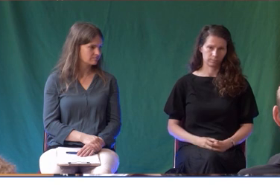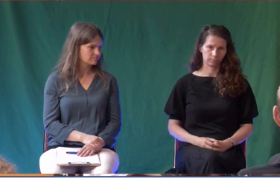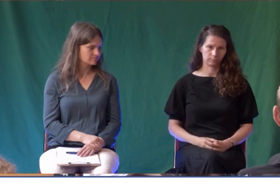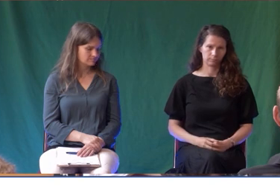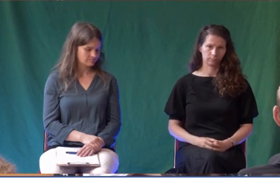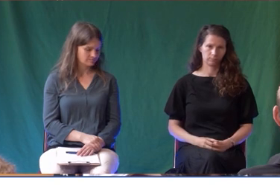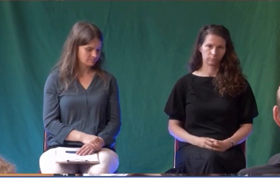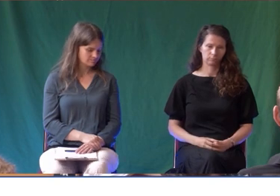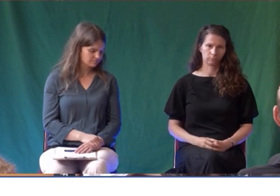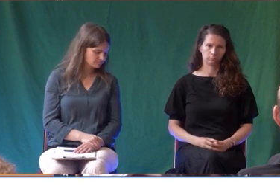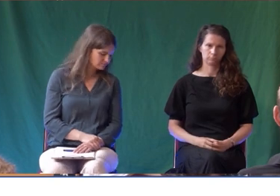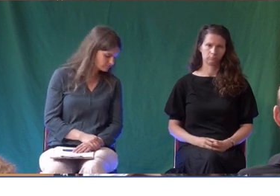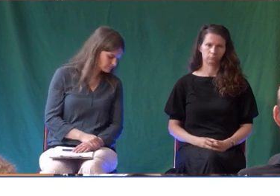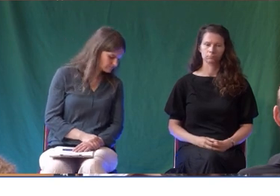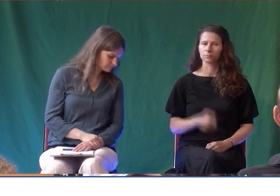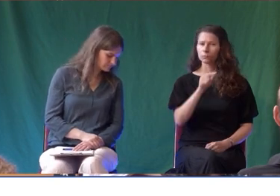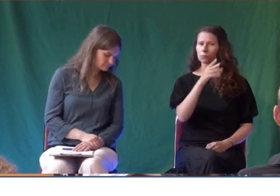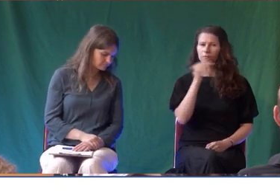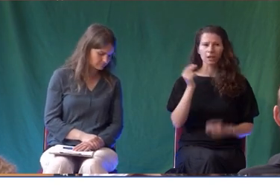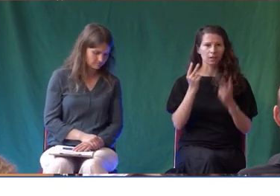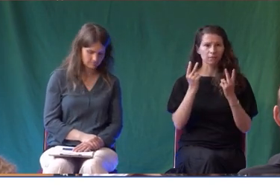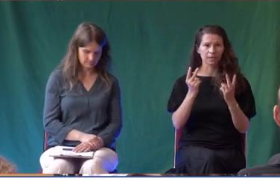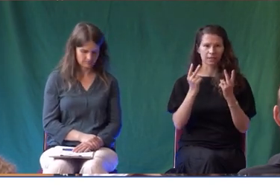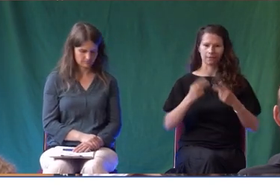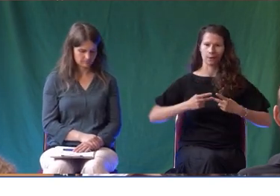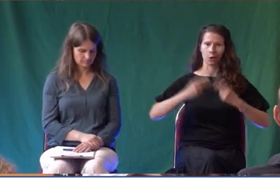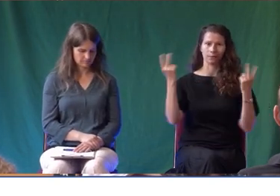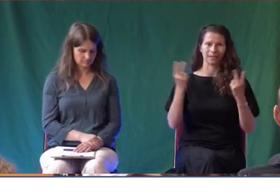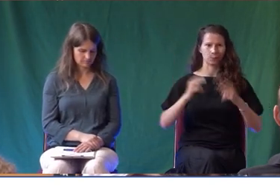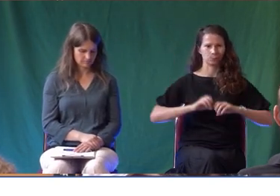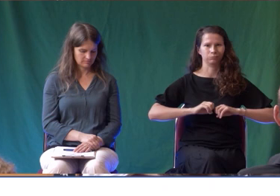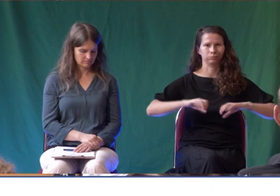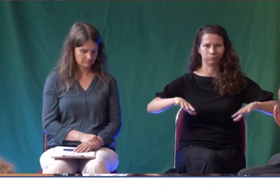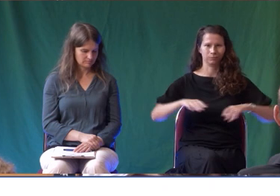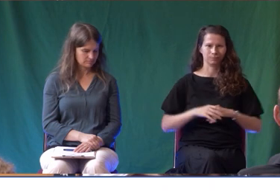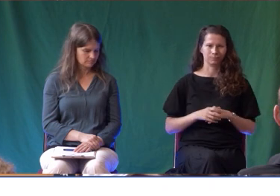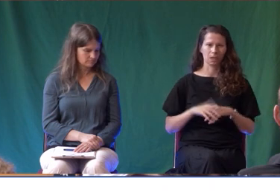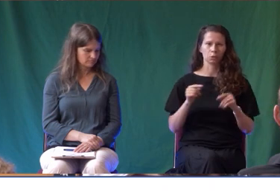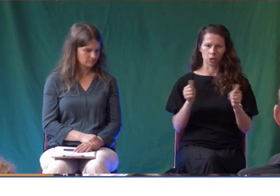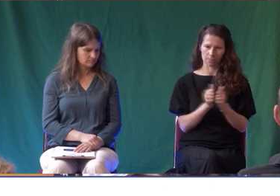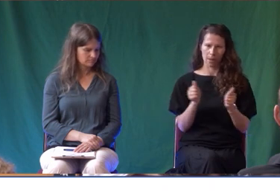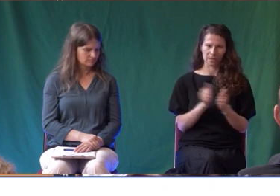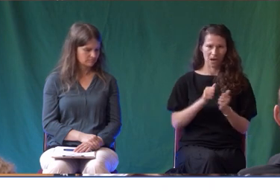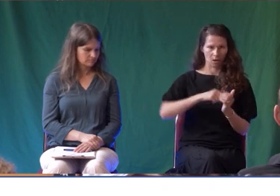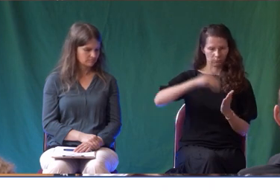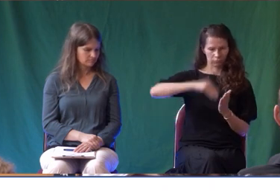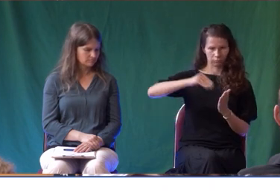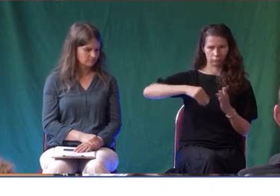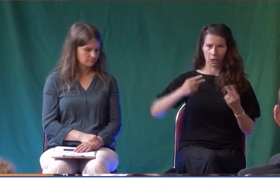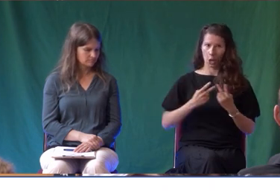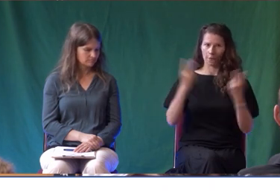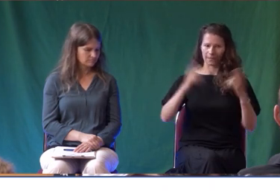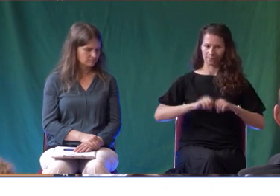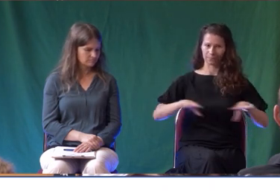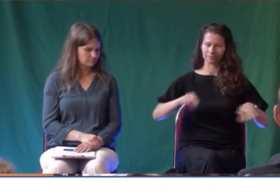viele wichtige Veröffentlichungen gemacht also Papiere veröffentlicht mit